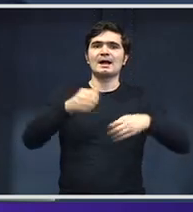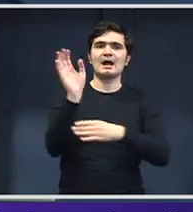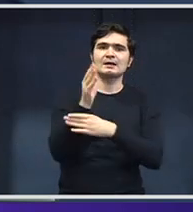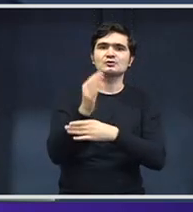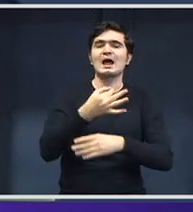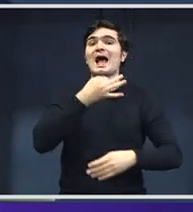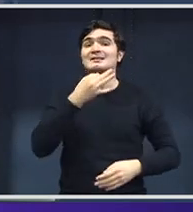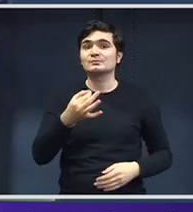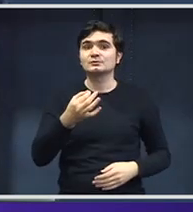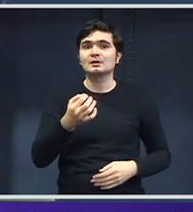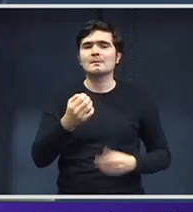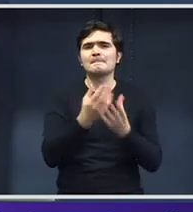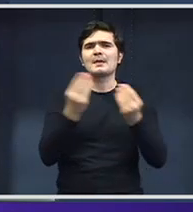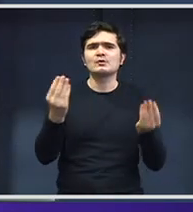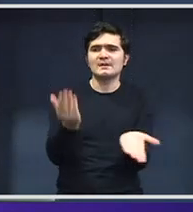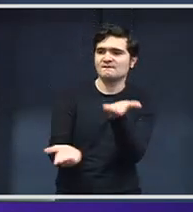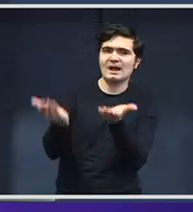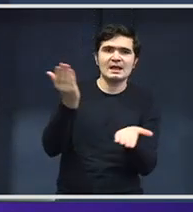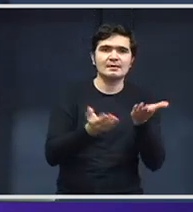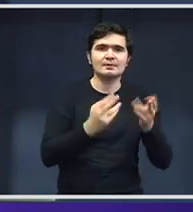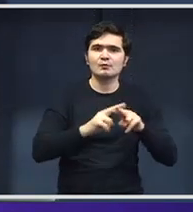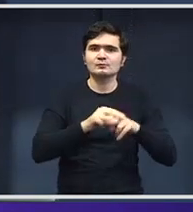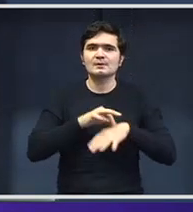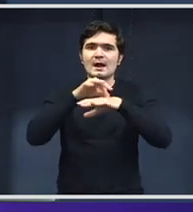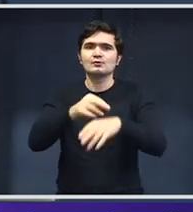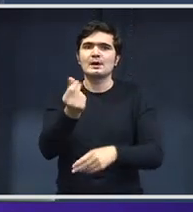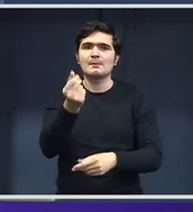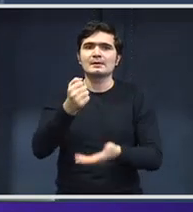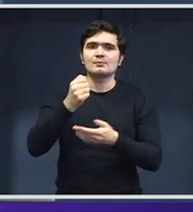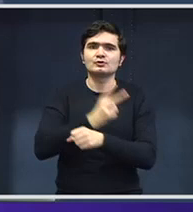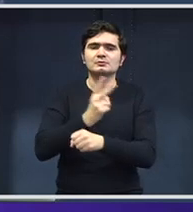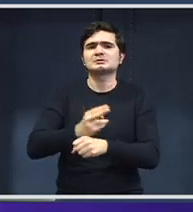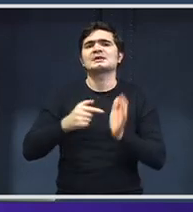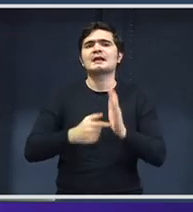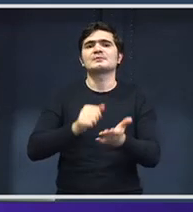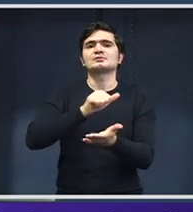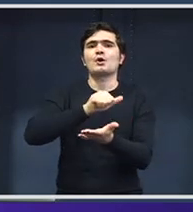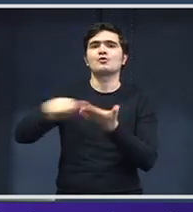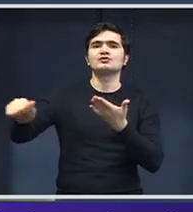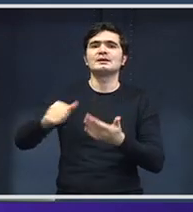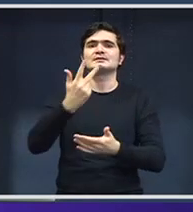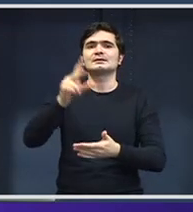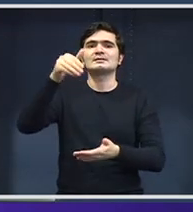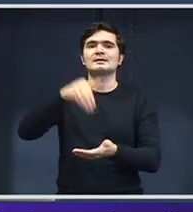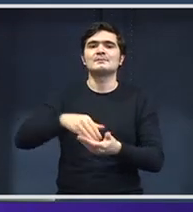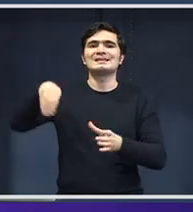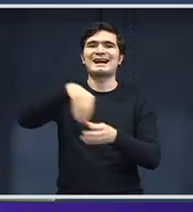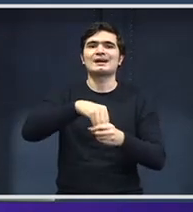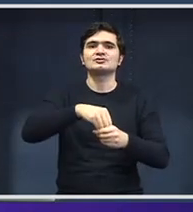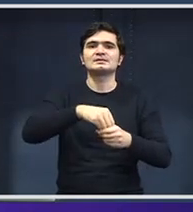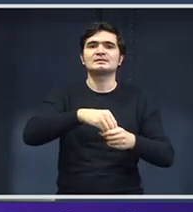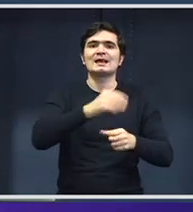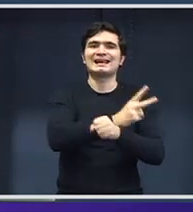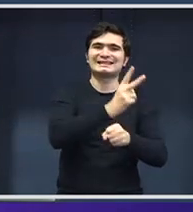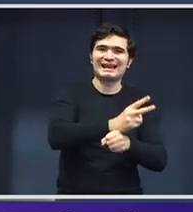că o variantă, de fapt mai multe variante de a aduce bani la bugetul de stat, înseamnă fie o concediere a 300.000 de angajați din sistemul public, fie